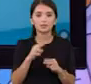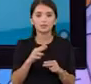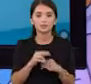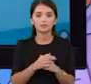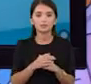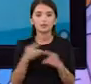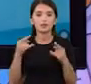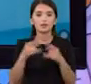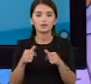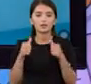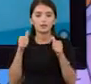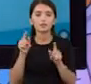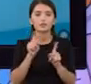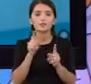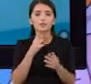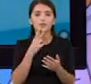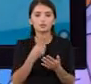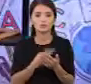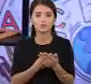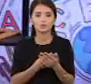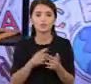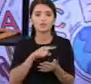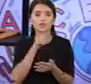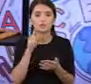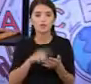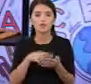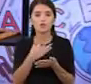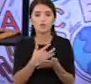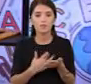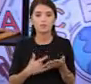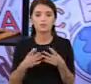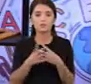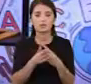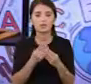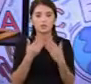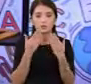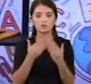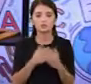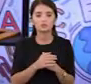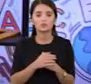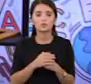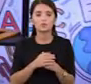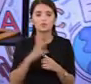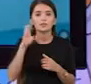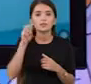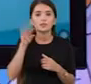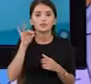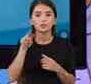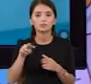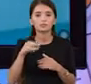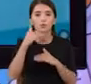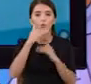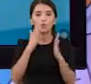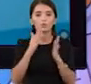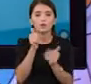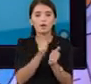qiling. Ekranda nimalarni ko'ryapsiz? Savol matnini birgalikda o'qiymiz. Salim